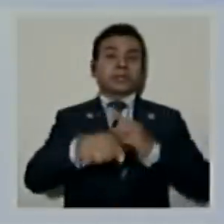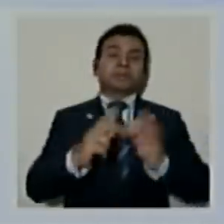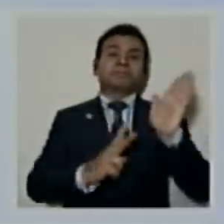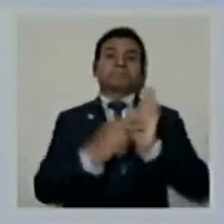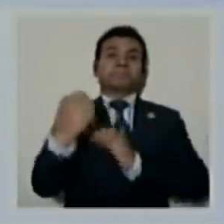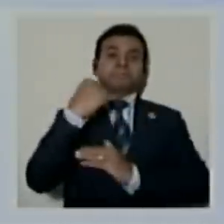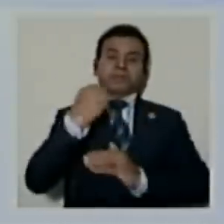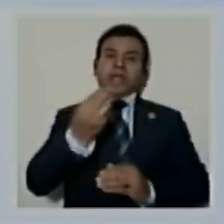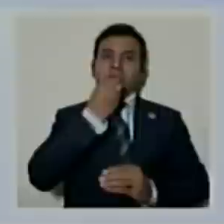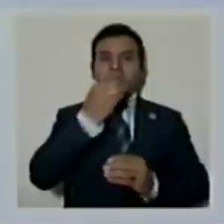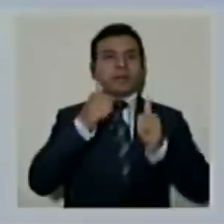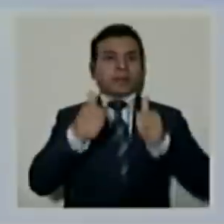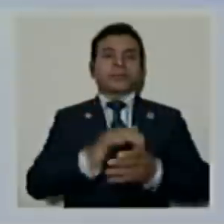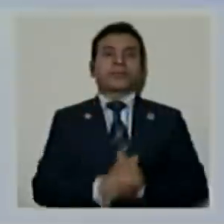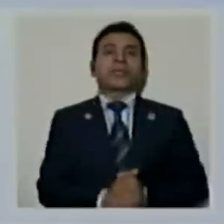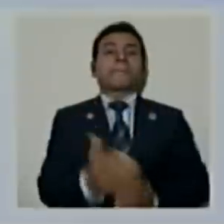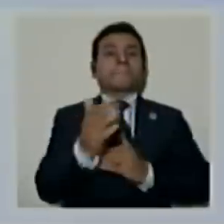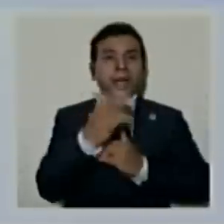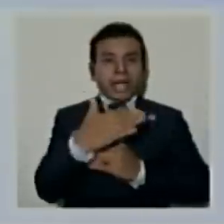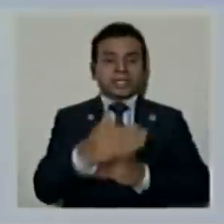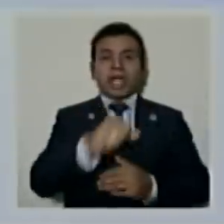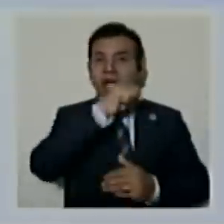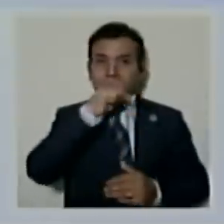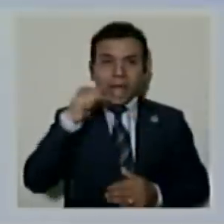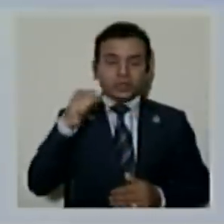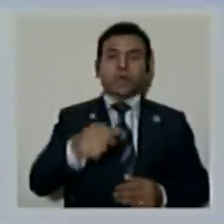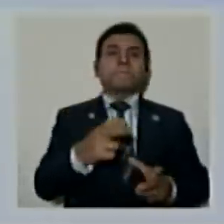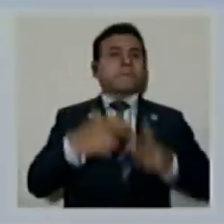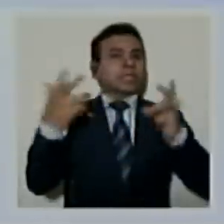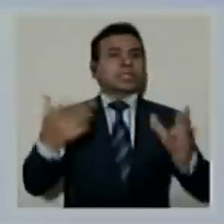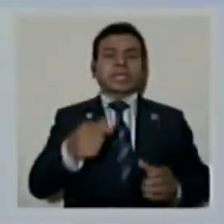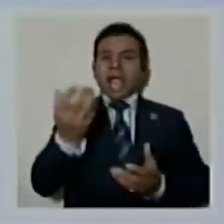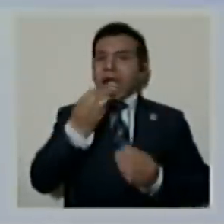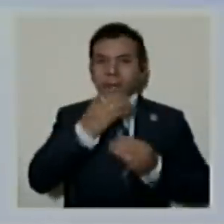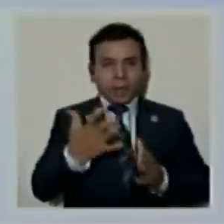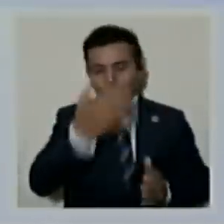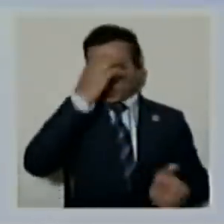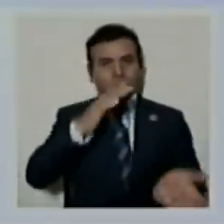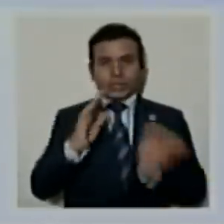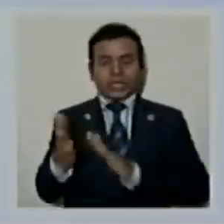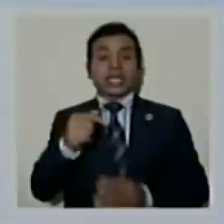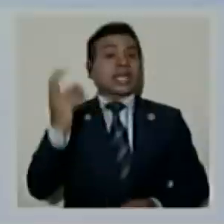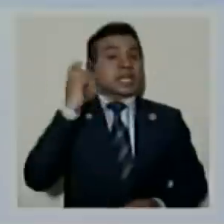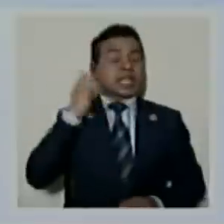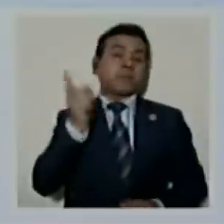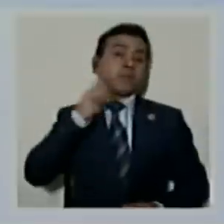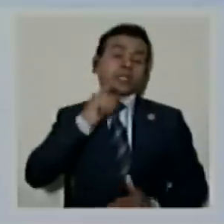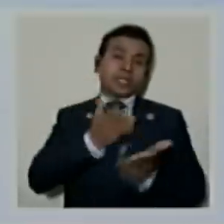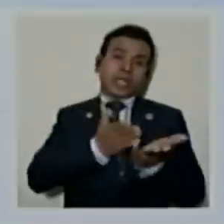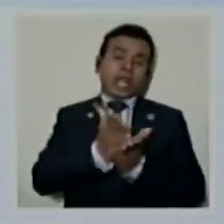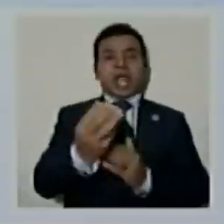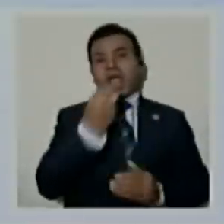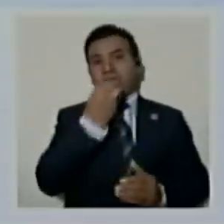ডিমের সাদা অংশের মধ্যে প্রচুর পরিমাণে প্রোটিন আছে এবং এটা এটা পুরোটাই প্রোটিন আসলে, এখান থেকে আমরা প্রোটিনের ভালো উৎস পাই। আমরা মাছ